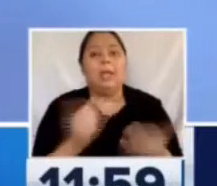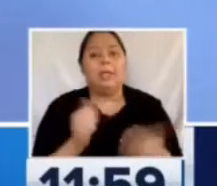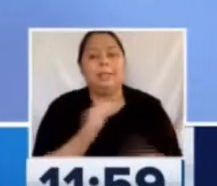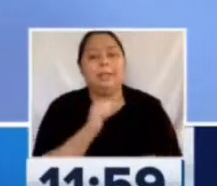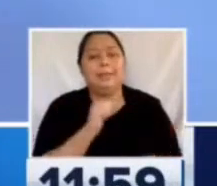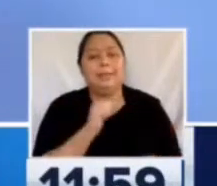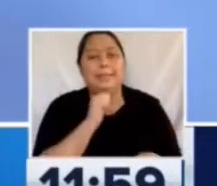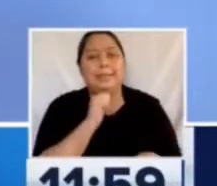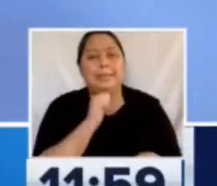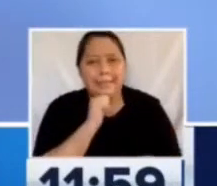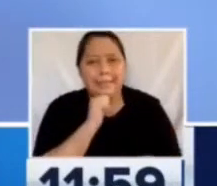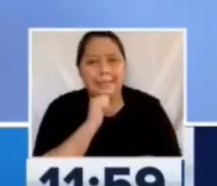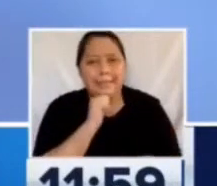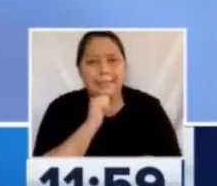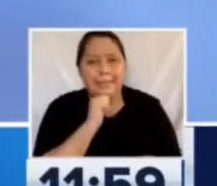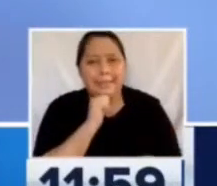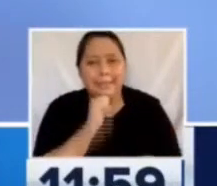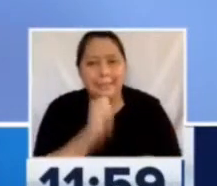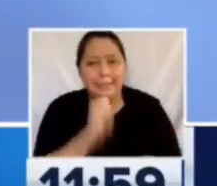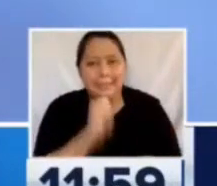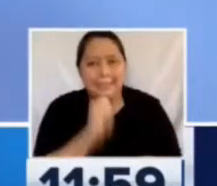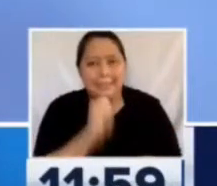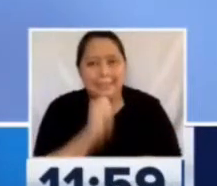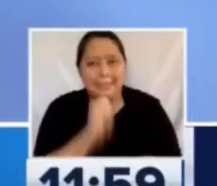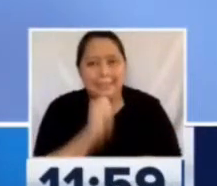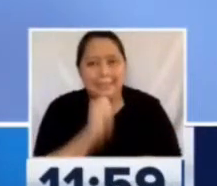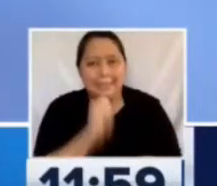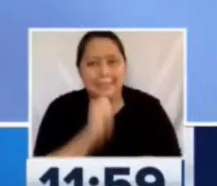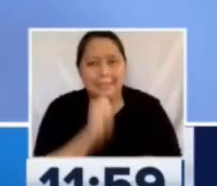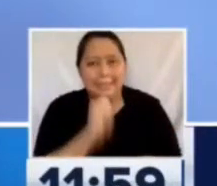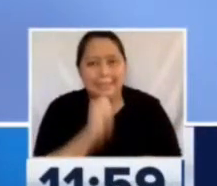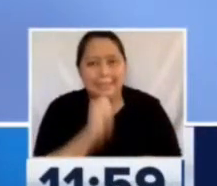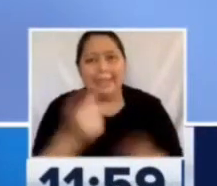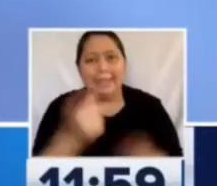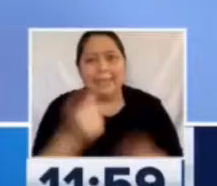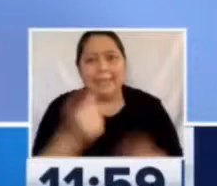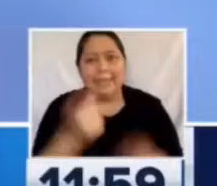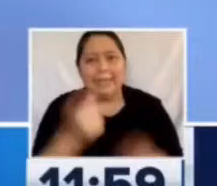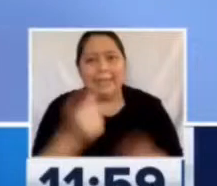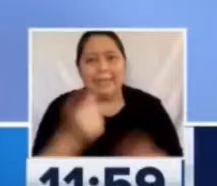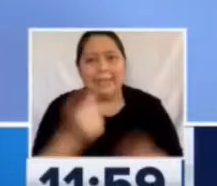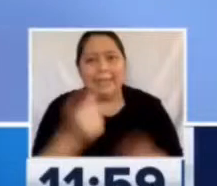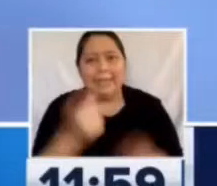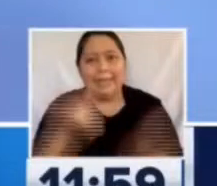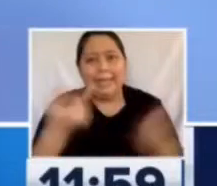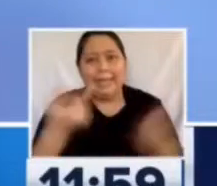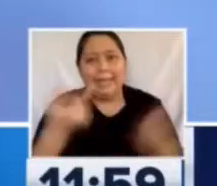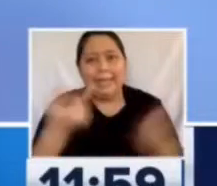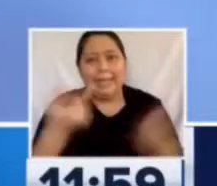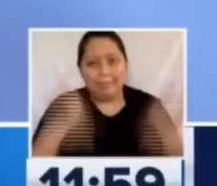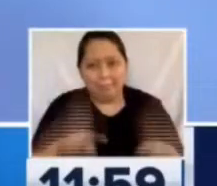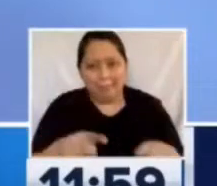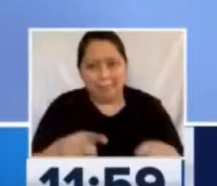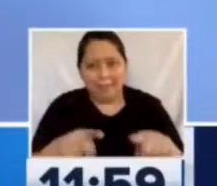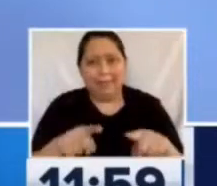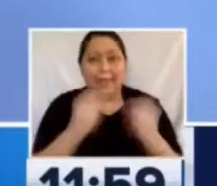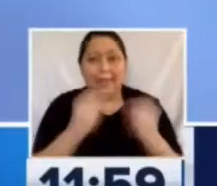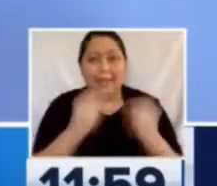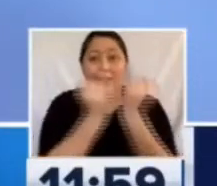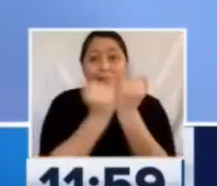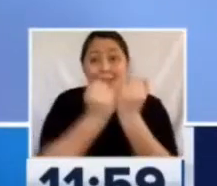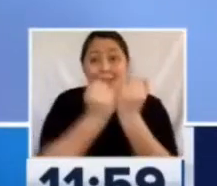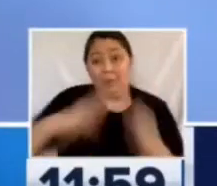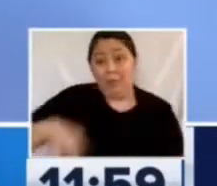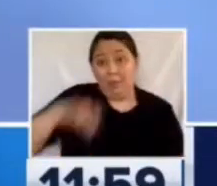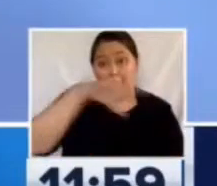long as meron silang declared sila or meron silang payslip, meron po kaming tinatawag na chômage partiel, which